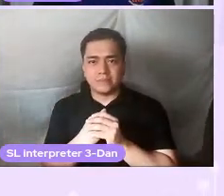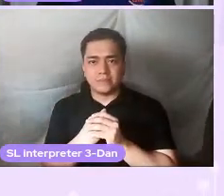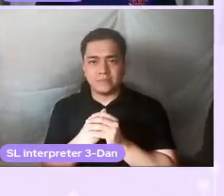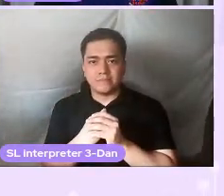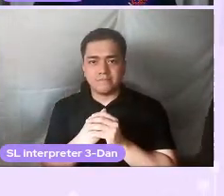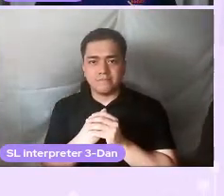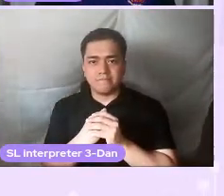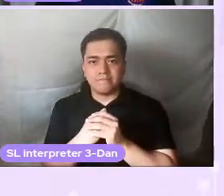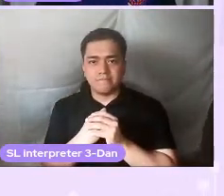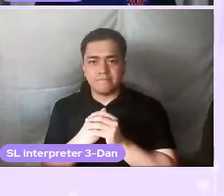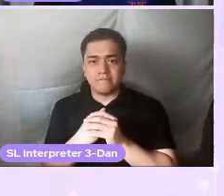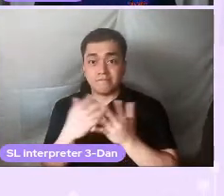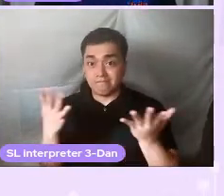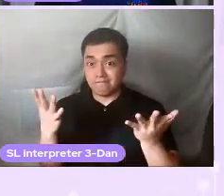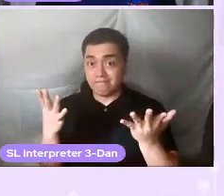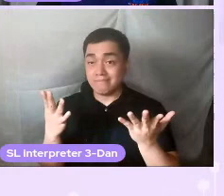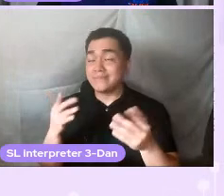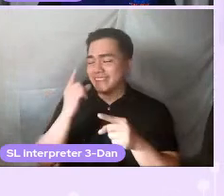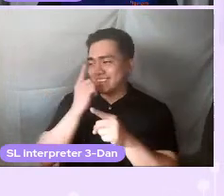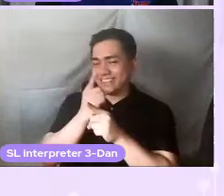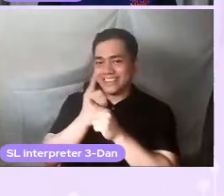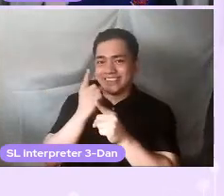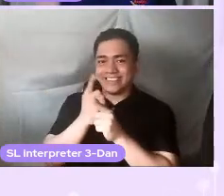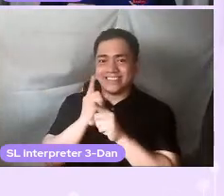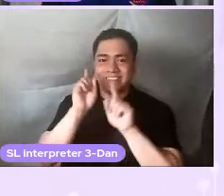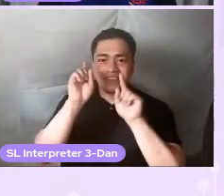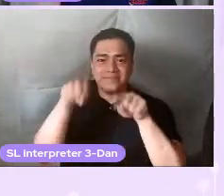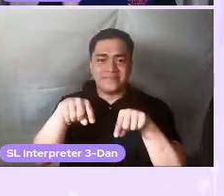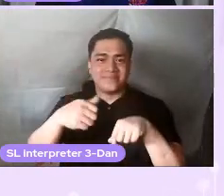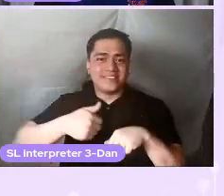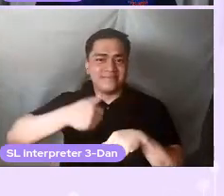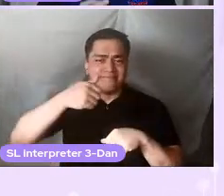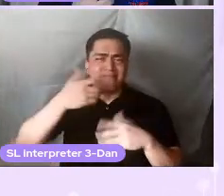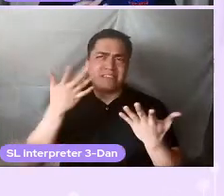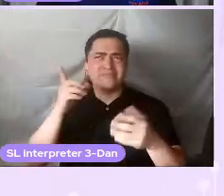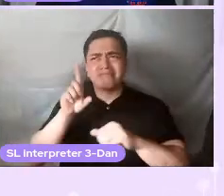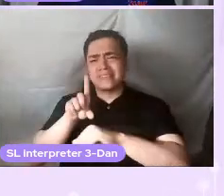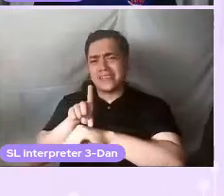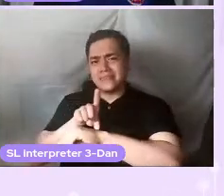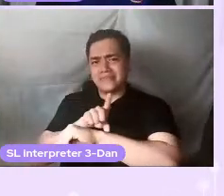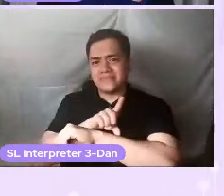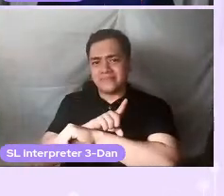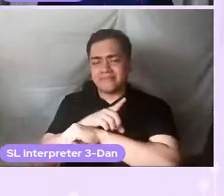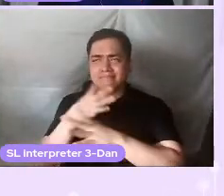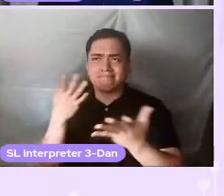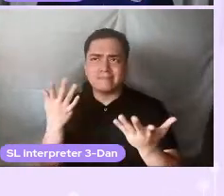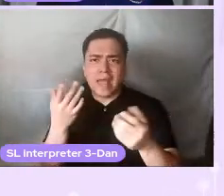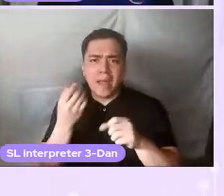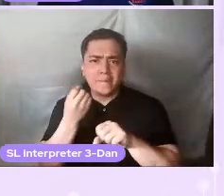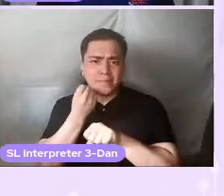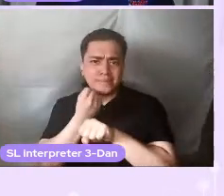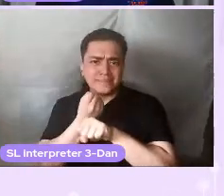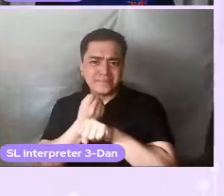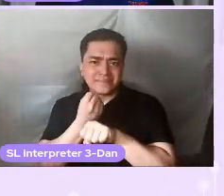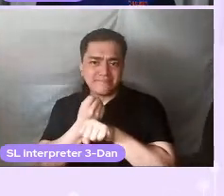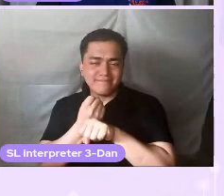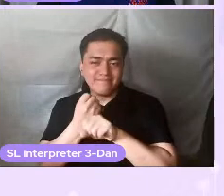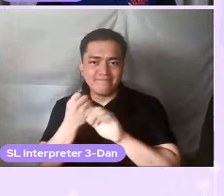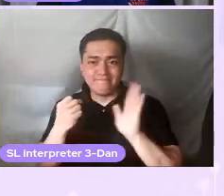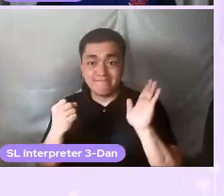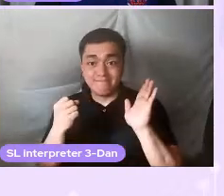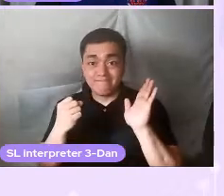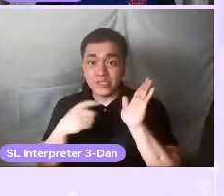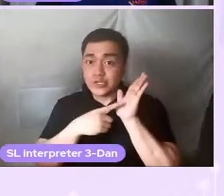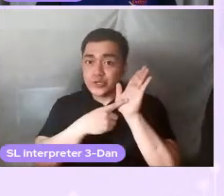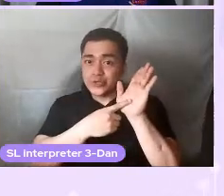May nakakuha na po ng tamang sagot. Medyo natagalan tayo doon, no? Medyo mahirap nga. Sige, tingnan po natin kung anong tamang